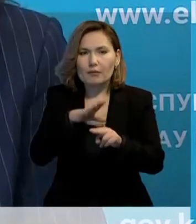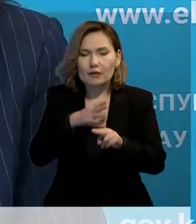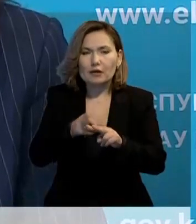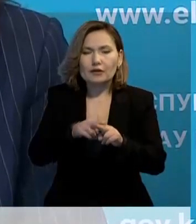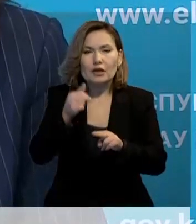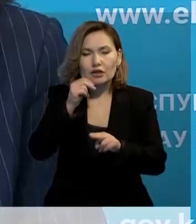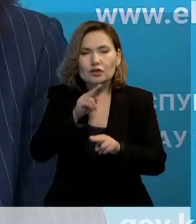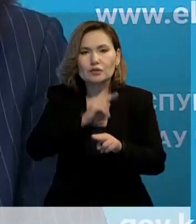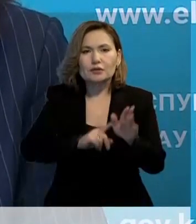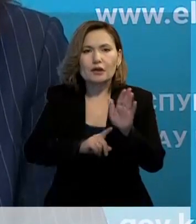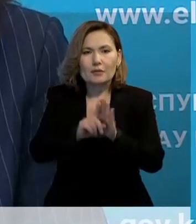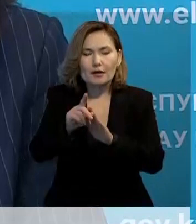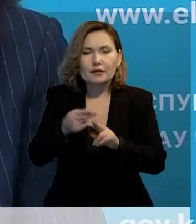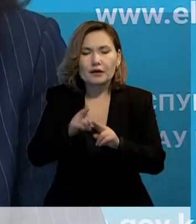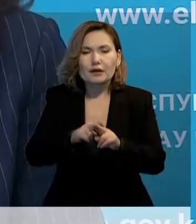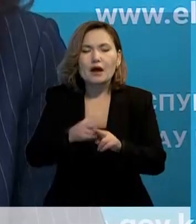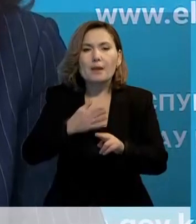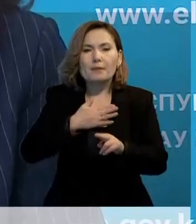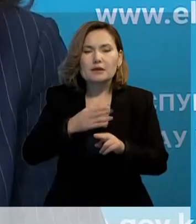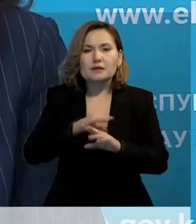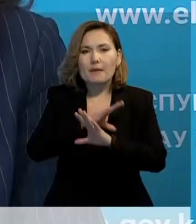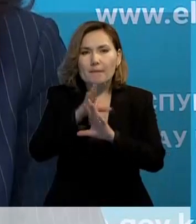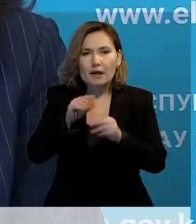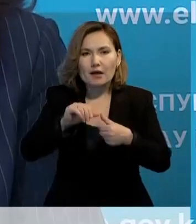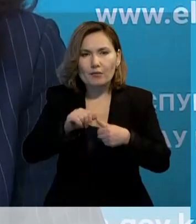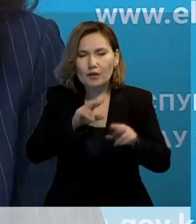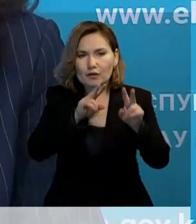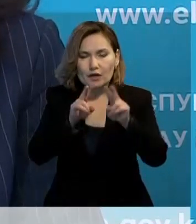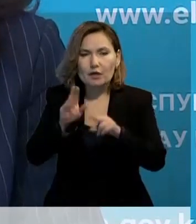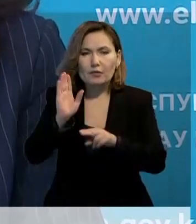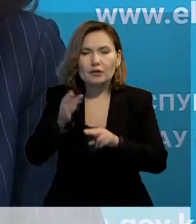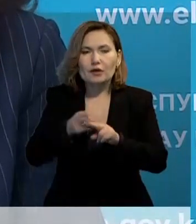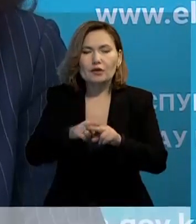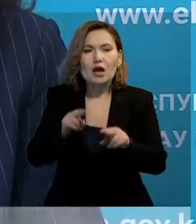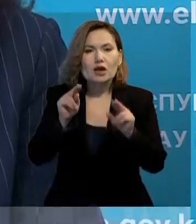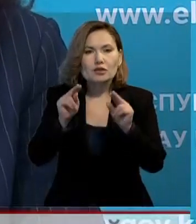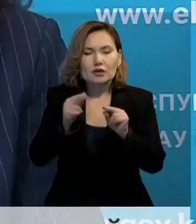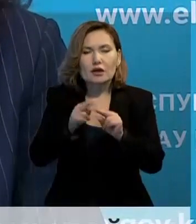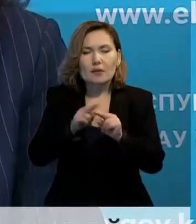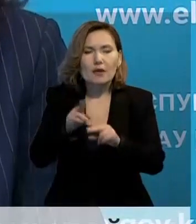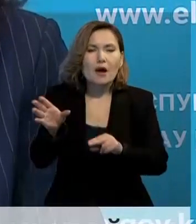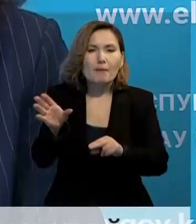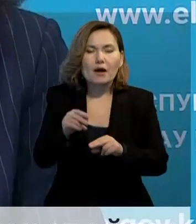жұмысты бастаймыз. Біздің байқаушылар саяси науқанды бақылап қана қоймай, әлеуметтік әділеттілікті,